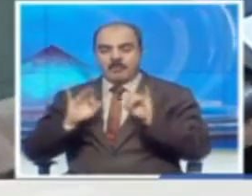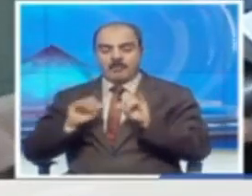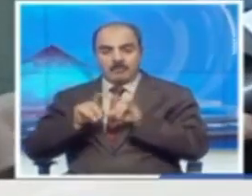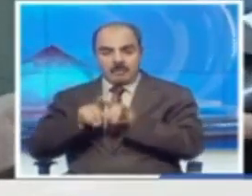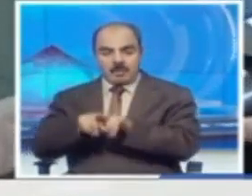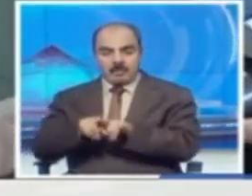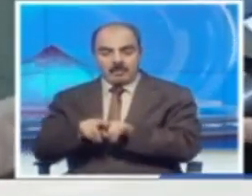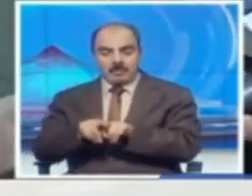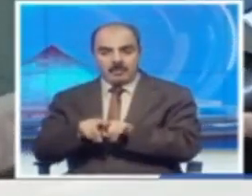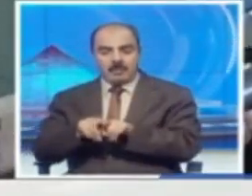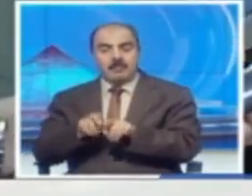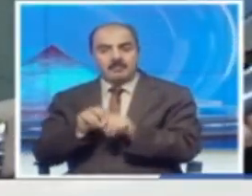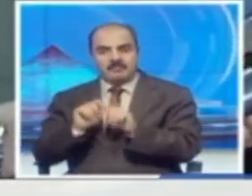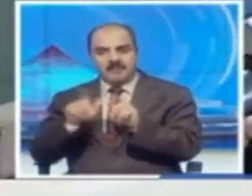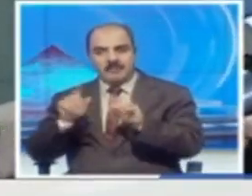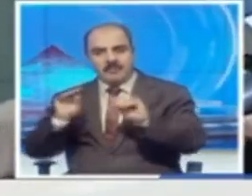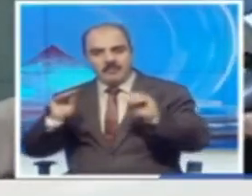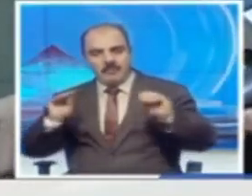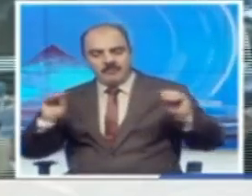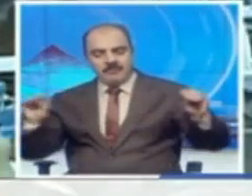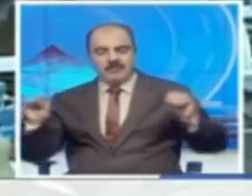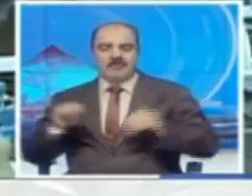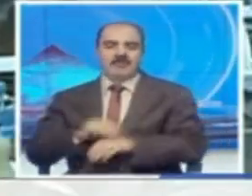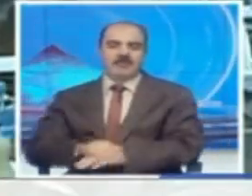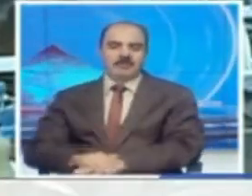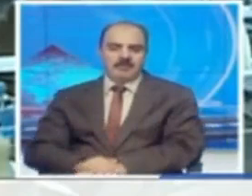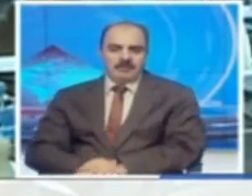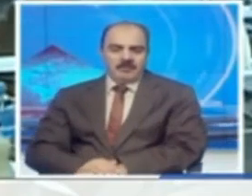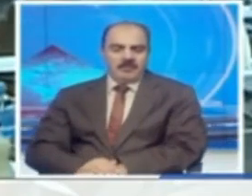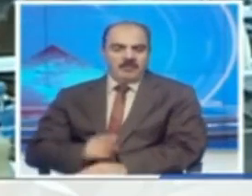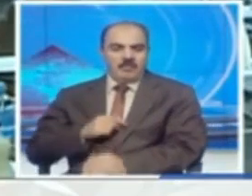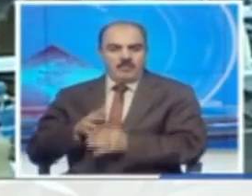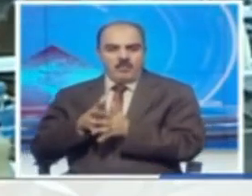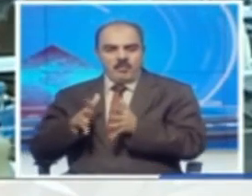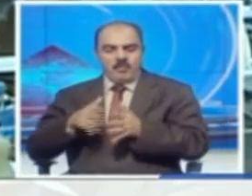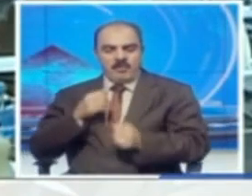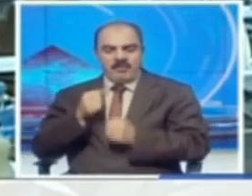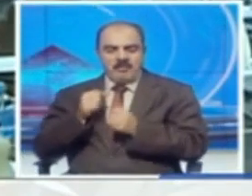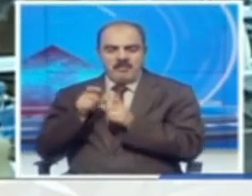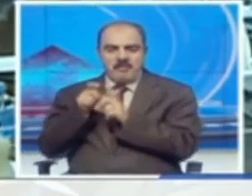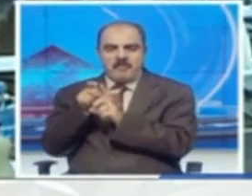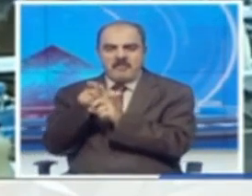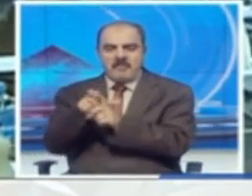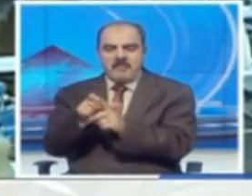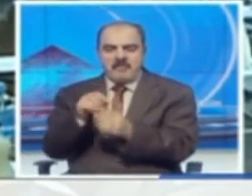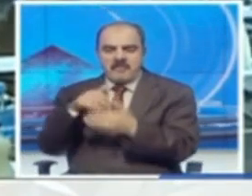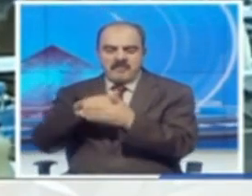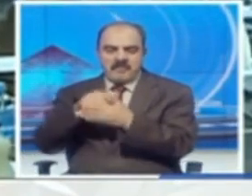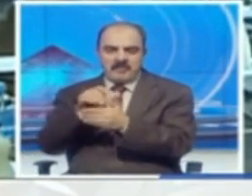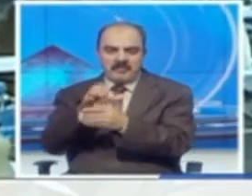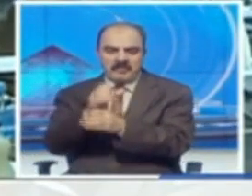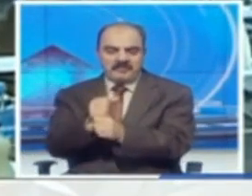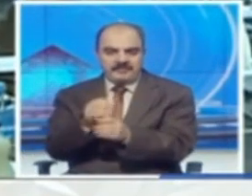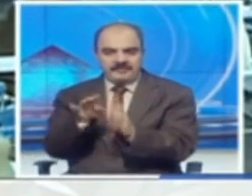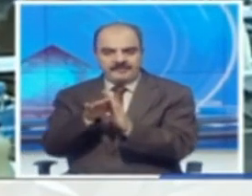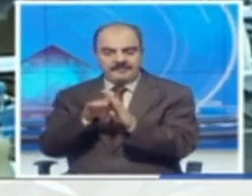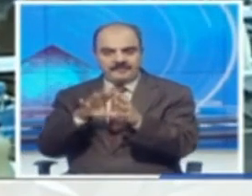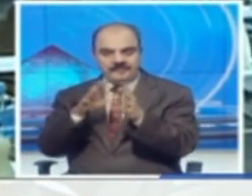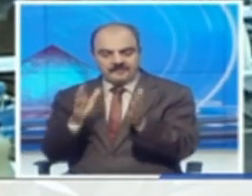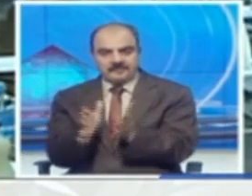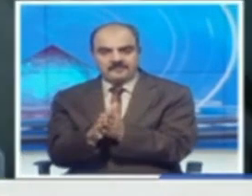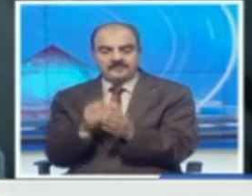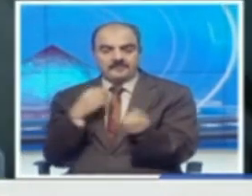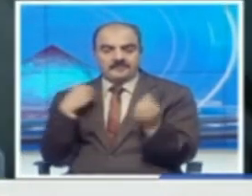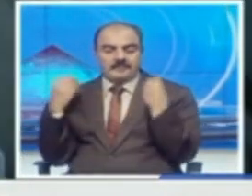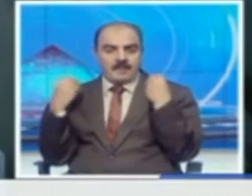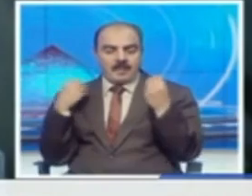نخرج وننوه عن هذا الحدث. توسيع مظلة الحماية التأمينية التكاملية